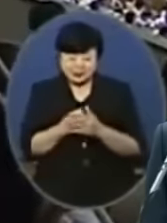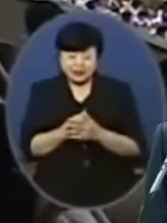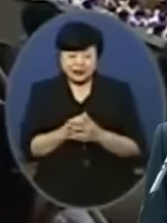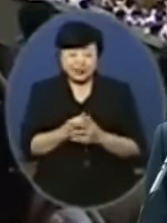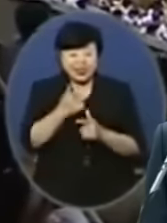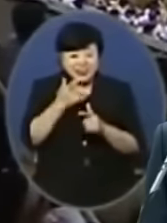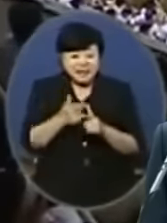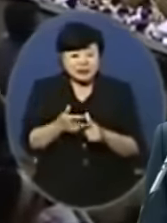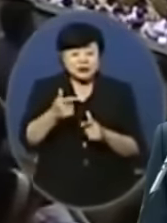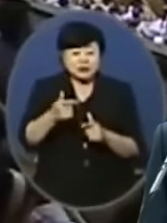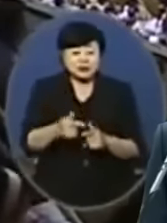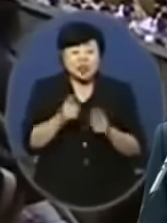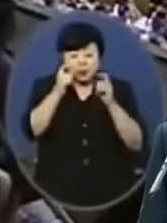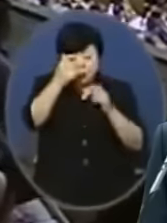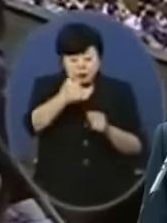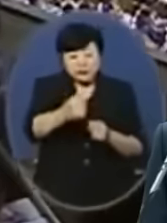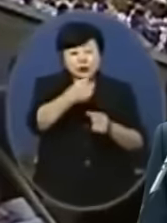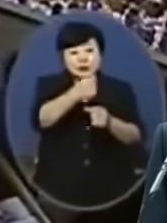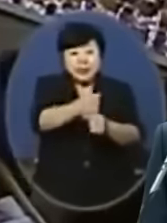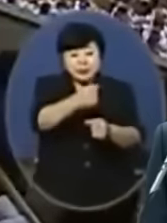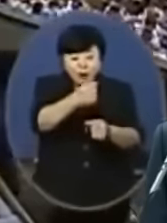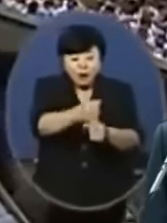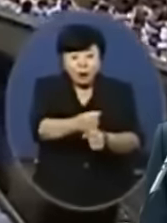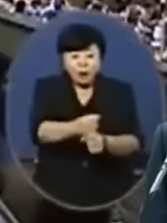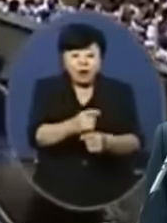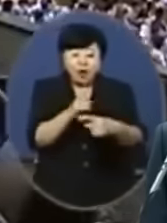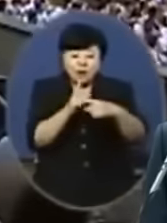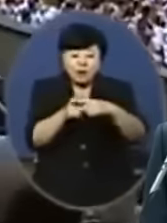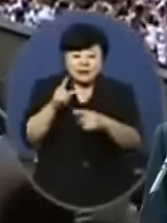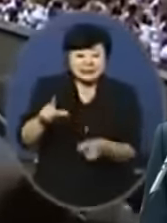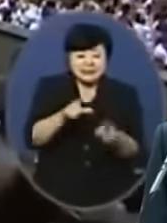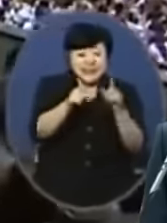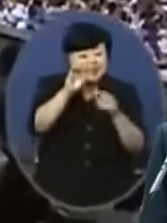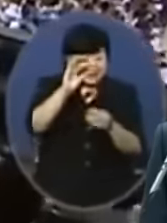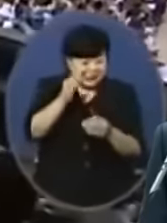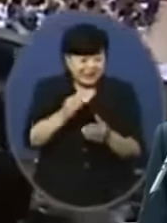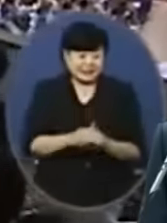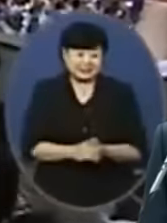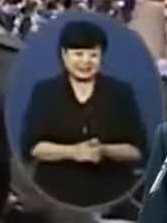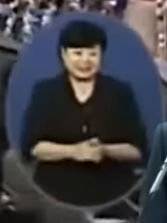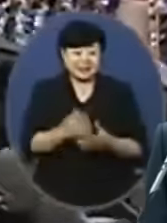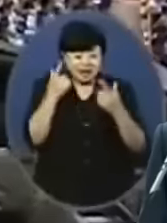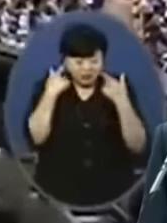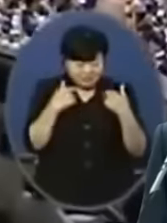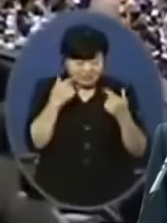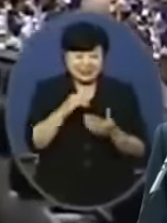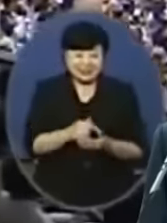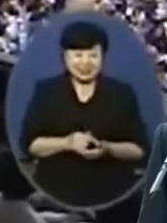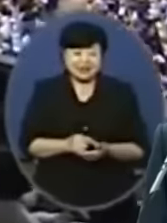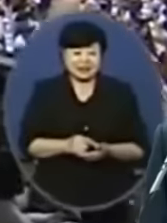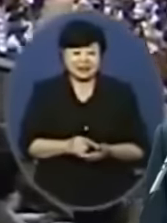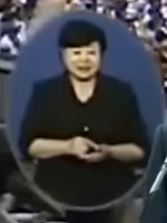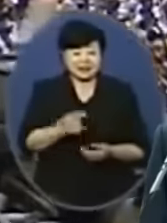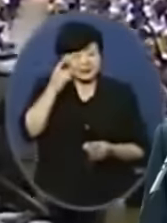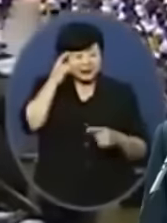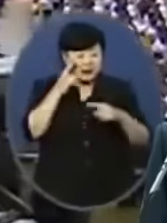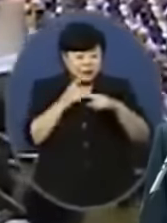우리가 예수님은 우리의 목자로 삼고 플러스 인생을 살게 될 때 언제나